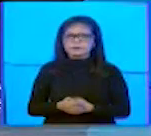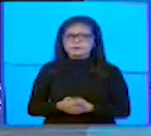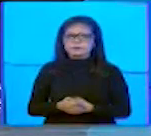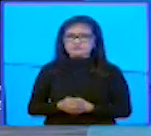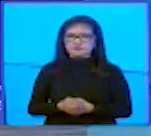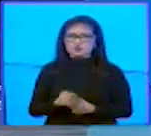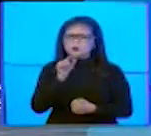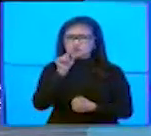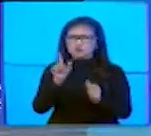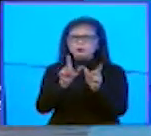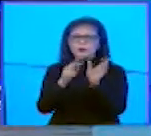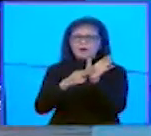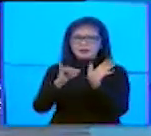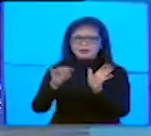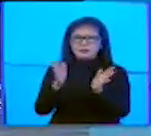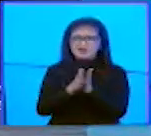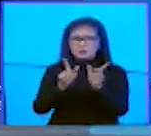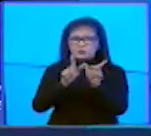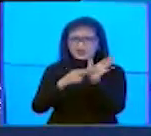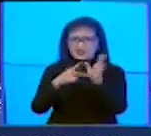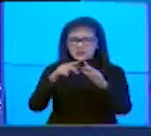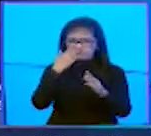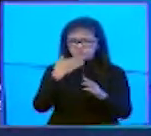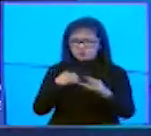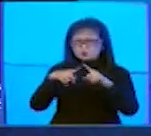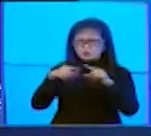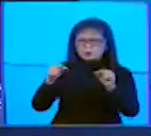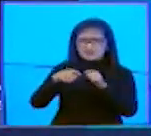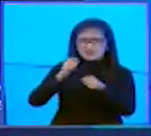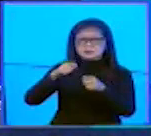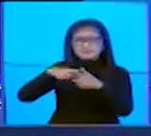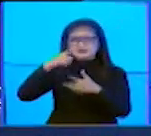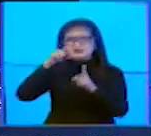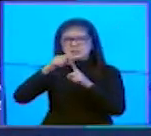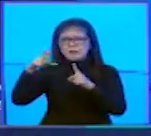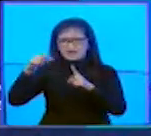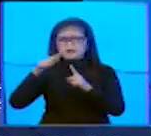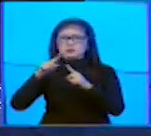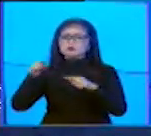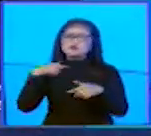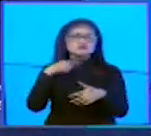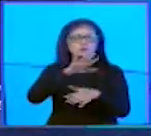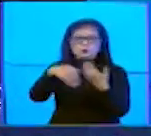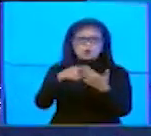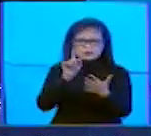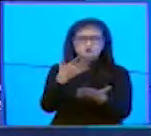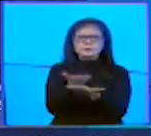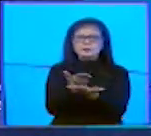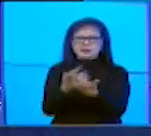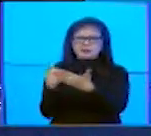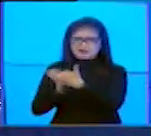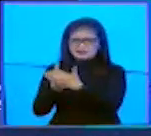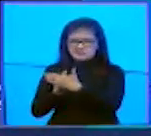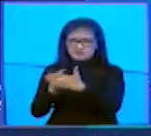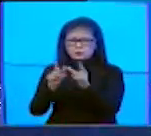di sekitar itu bagi WNI the way I am the lah memiliki surat especial dari negara asal tetap diminta untuk karantina Weni